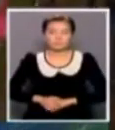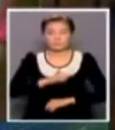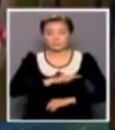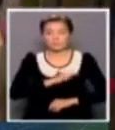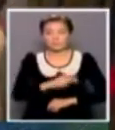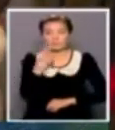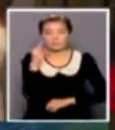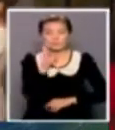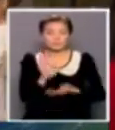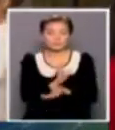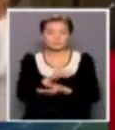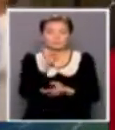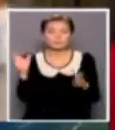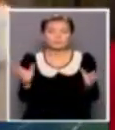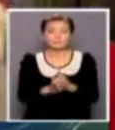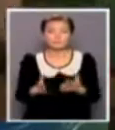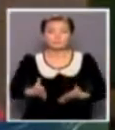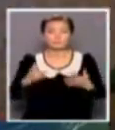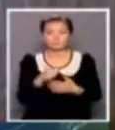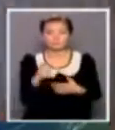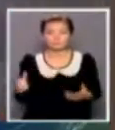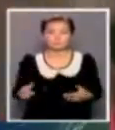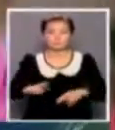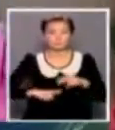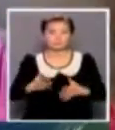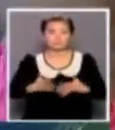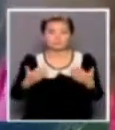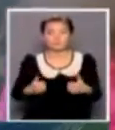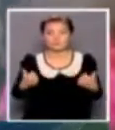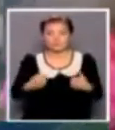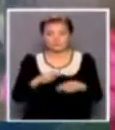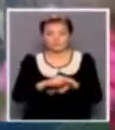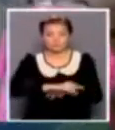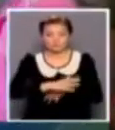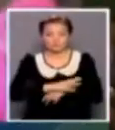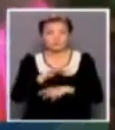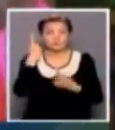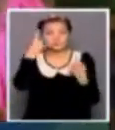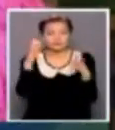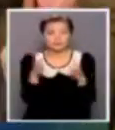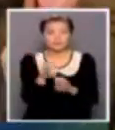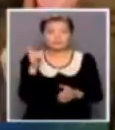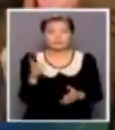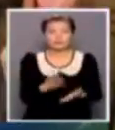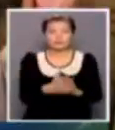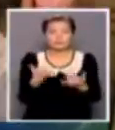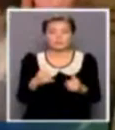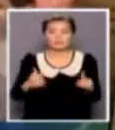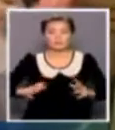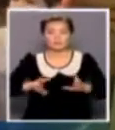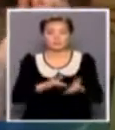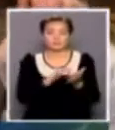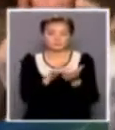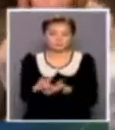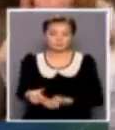Еңбегіне ақы сұрамайтын еріктілер қамқоңыл жандарға жақсы көңіл күй көтеруге барын салды. Ертегілер елінің кейіпкерлері ғажайып әлемге